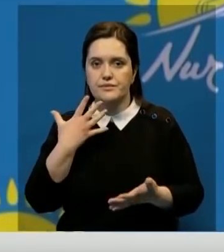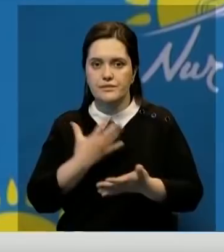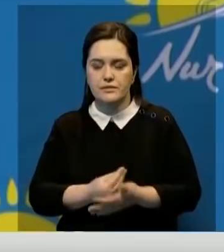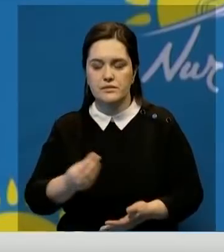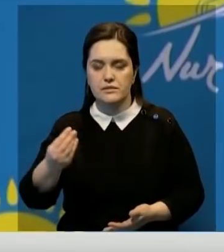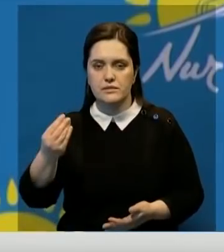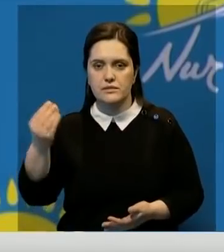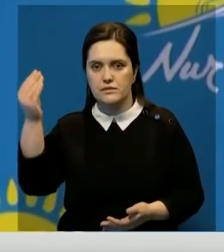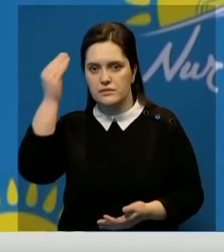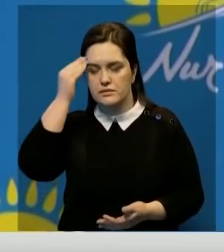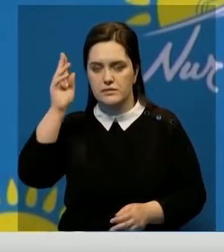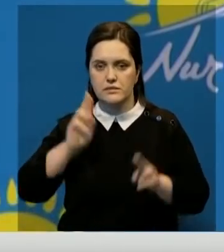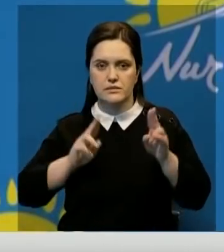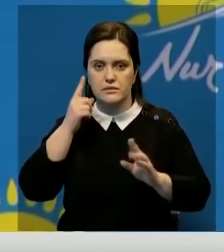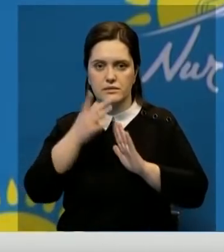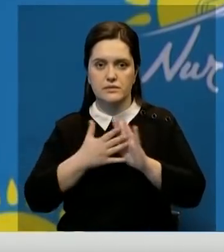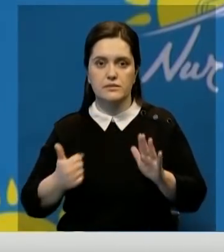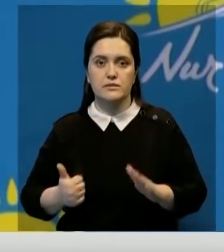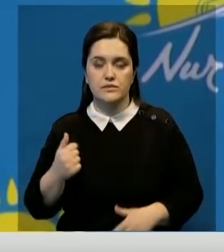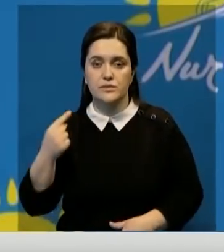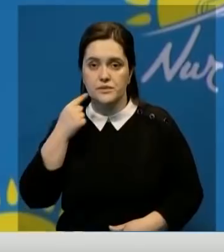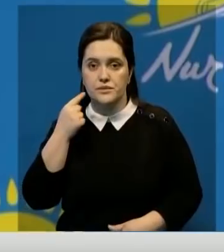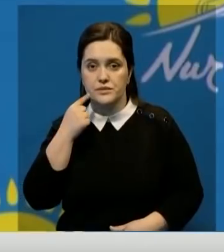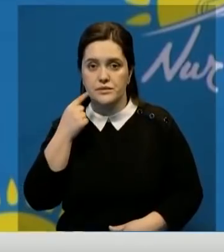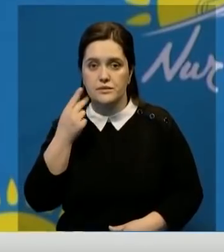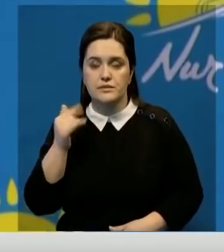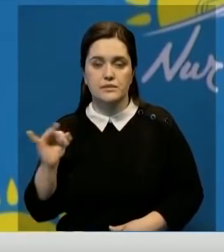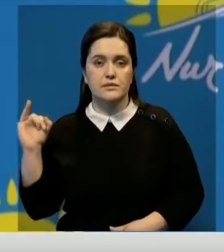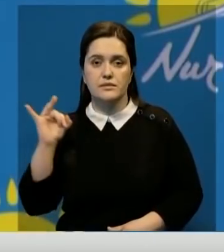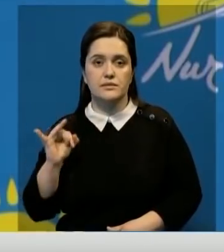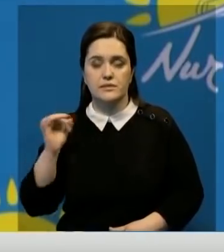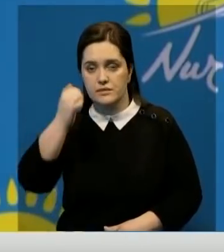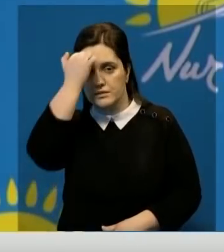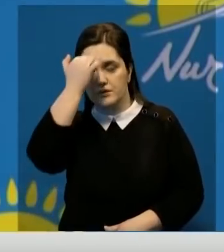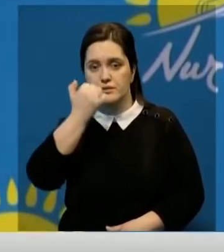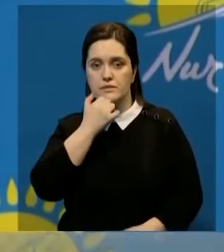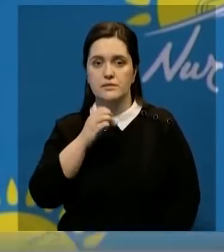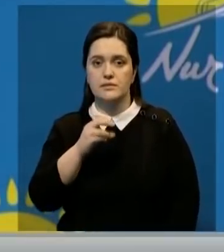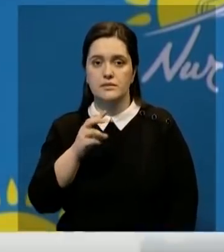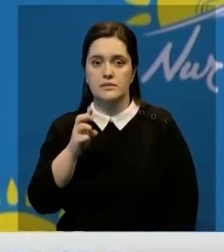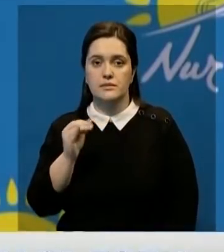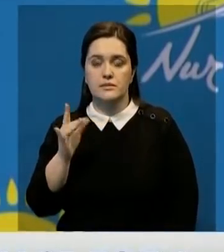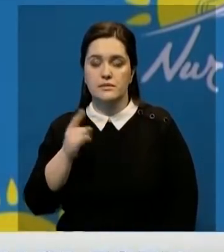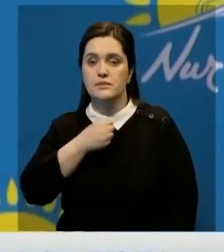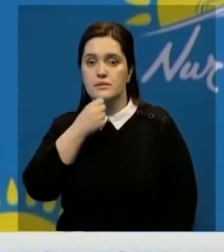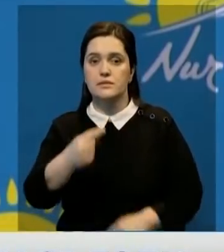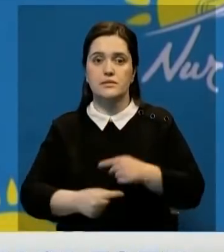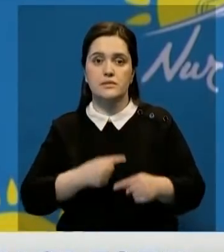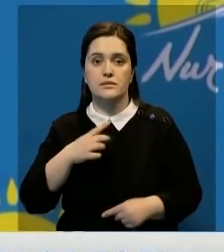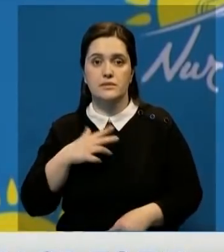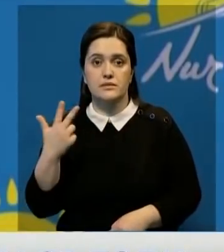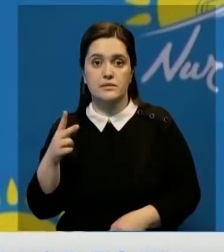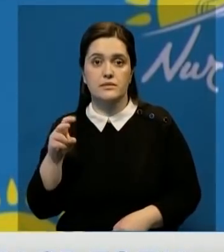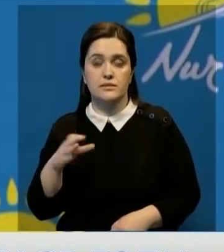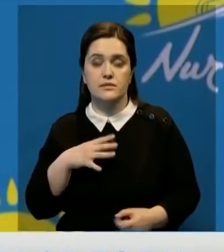принципами пониманием чести и совести несомненны исторические заслуги и басы из старшего поколения которое в течении 30 лет